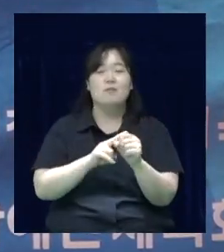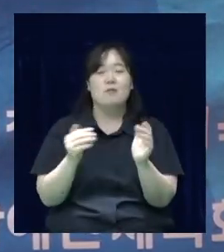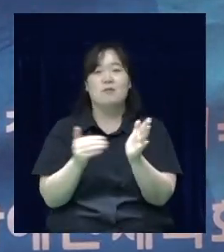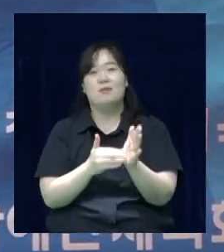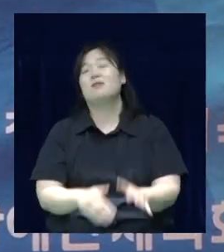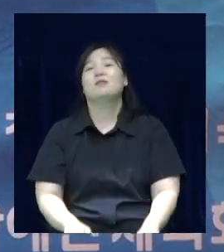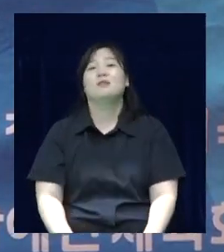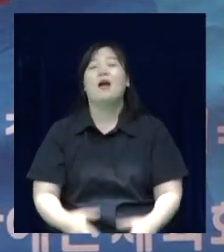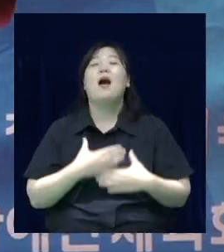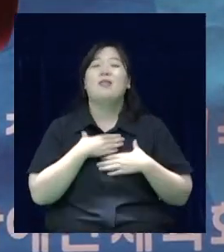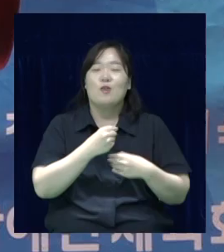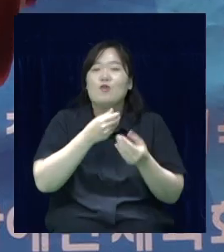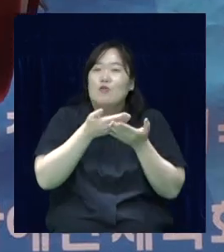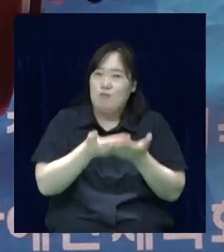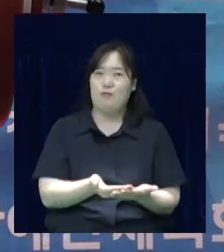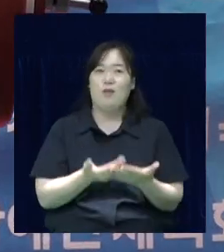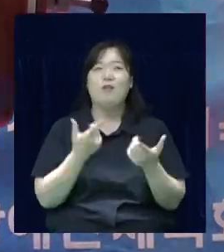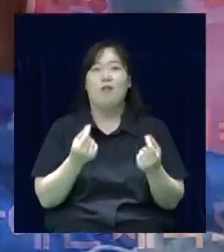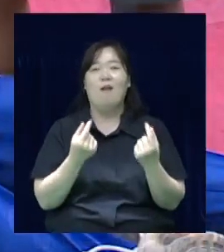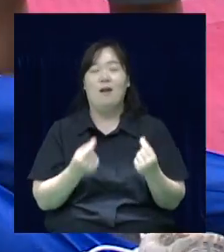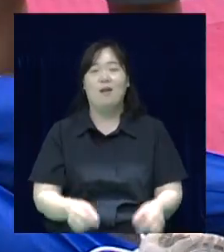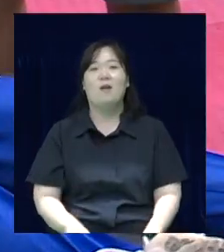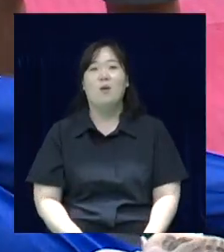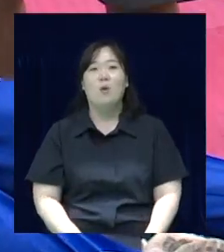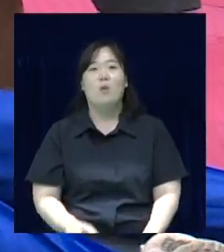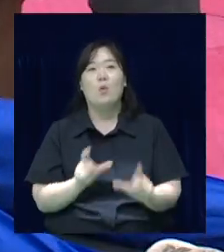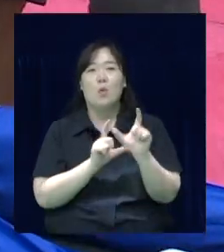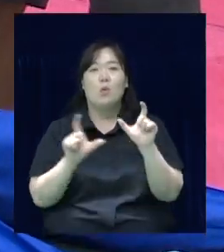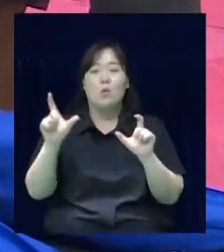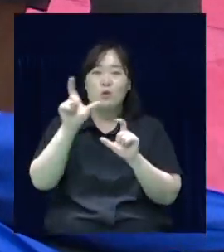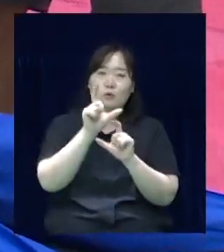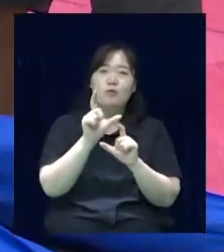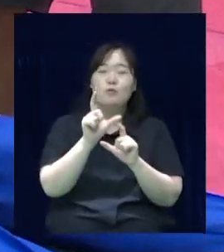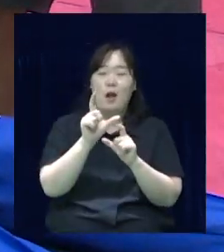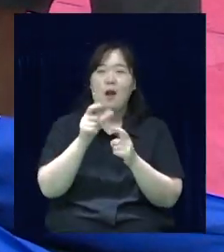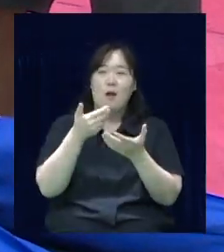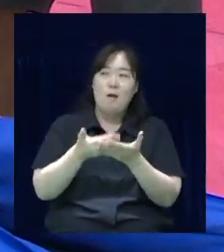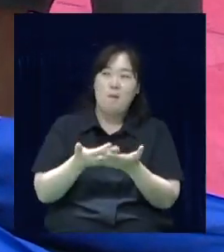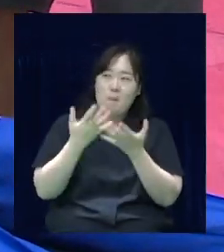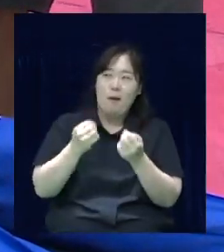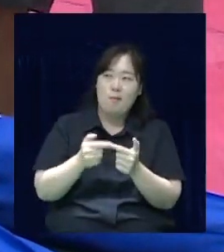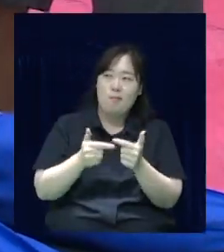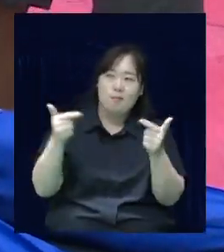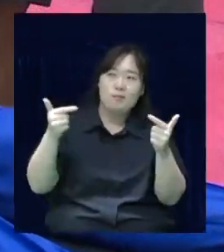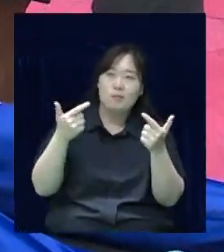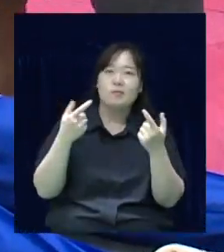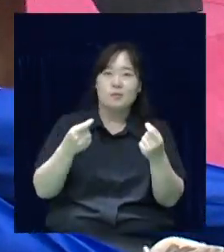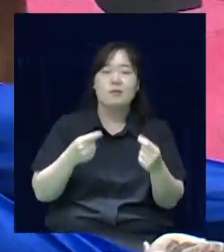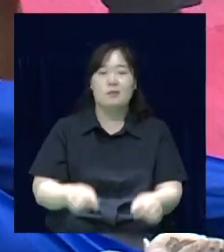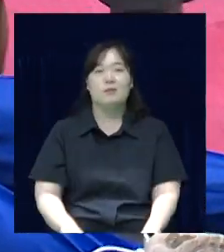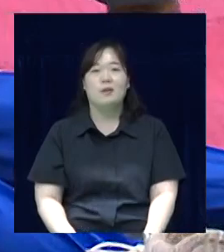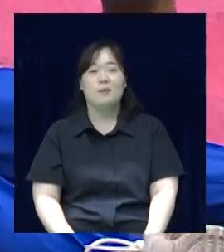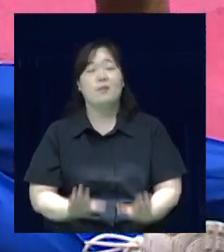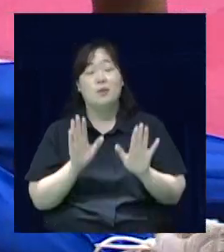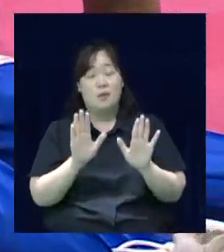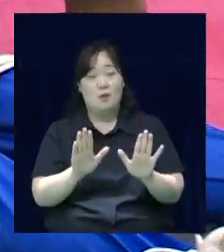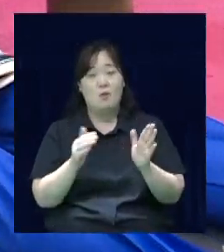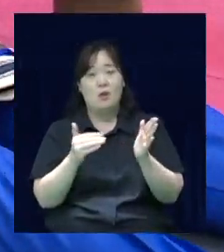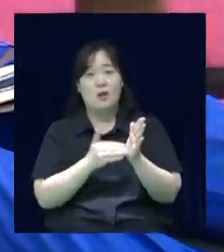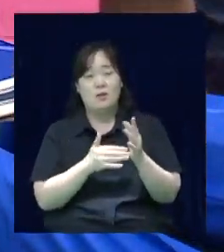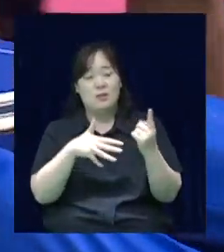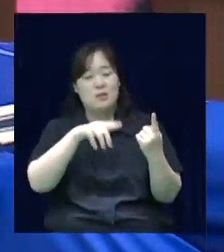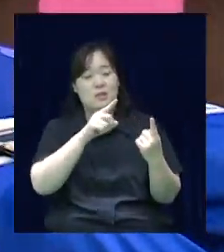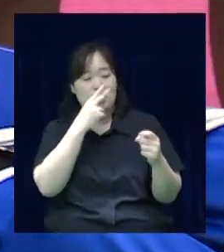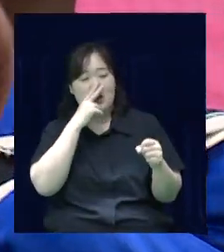생각되어지고요. 네. 이거보다 훨씬 더 높은 기록에 도전할 것으로 예측되어집니다. 그렇습니다. 현재까지만 보더라도 뭐 지금